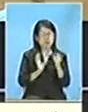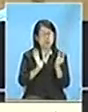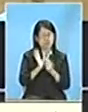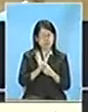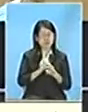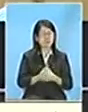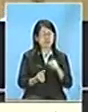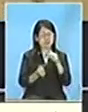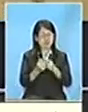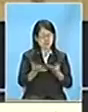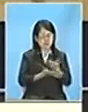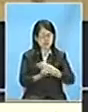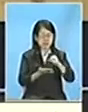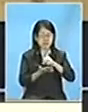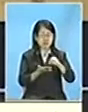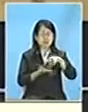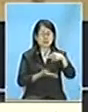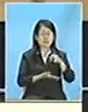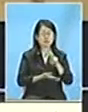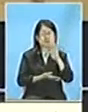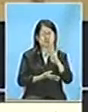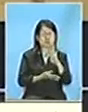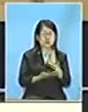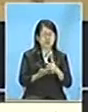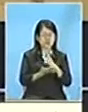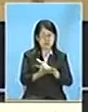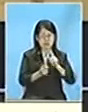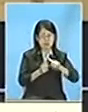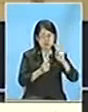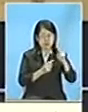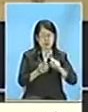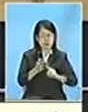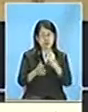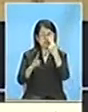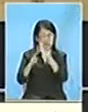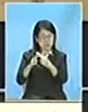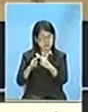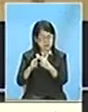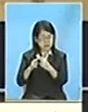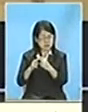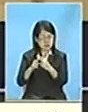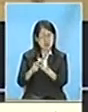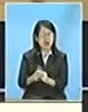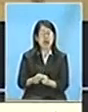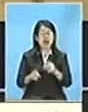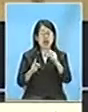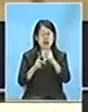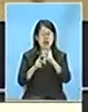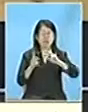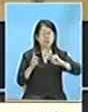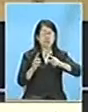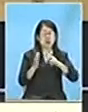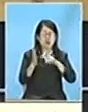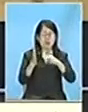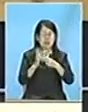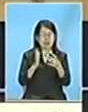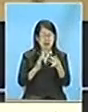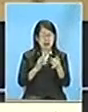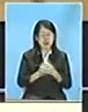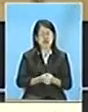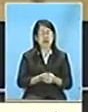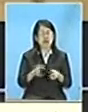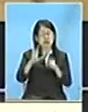าร่างพระราชบัญญัติในวาระที่2ให้เริ่มต้นด้วยชื่อร่างคำปรารภและพิจารณาเรียงลำดับมาต